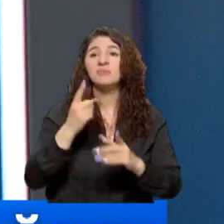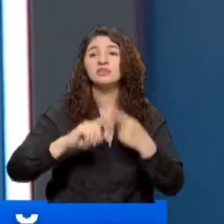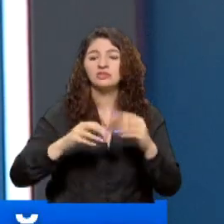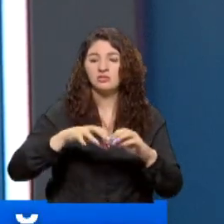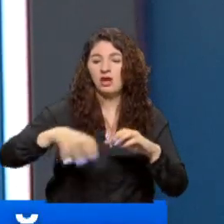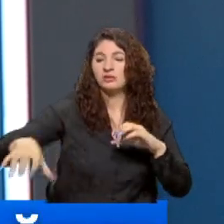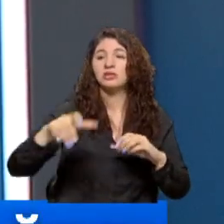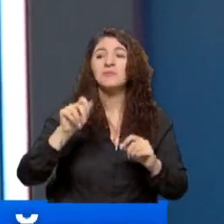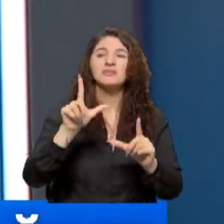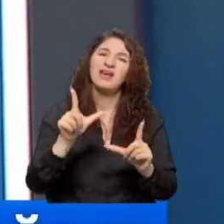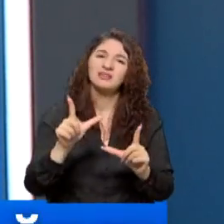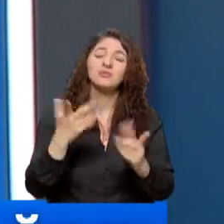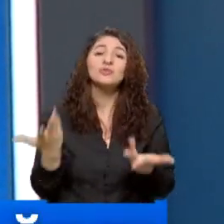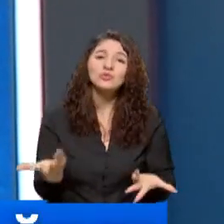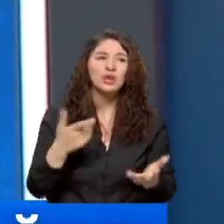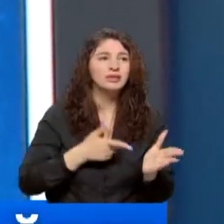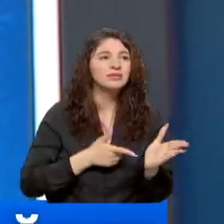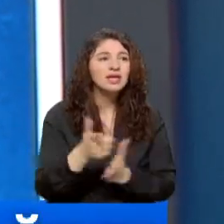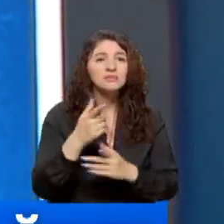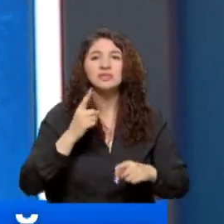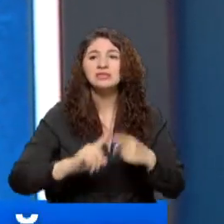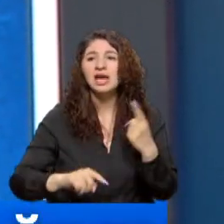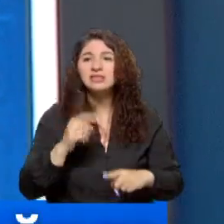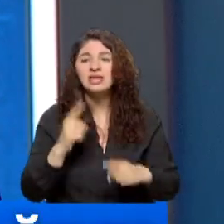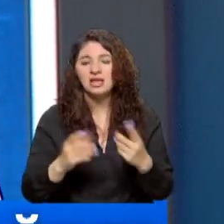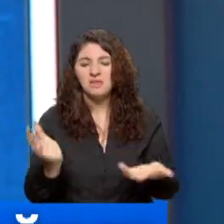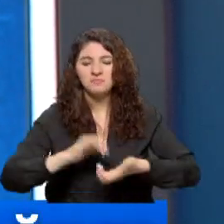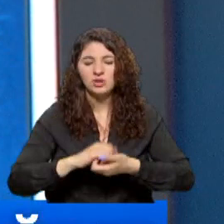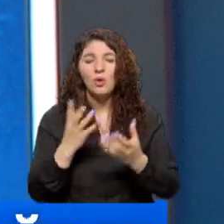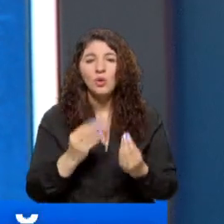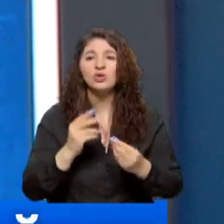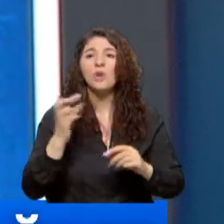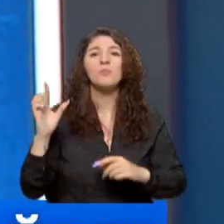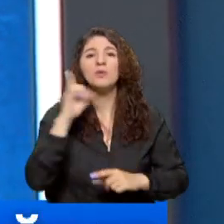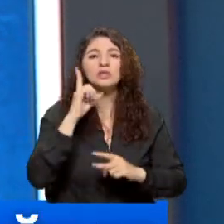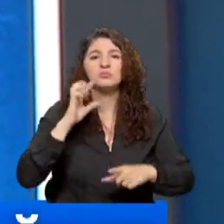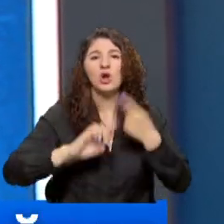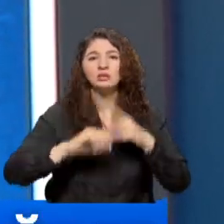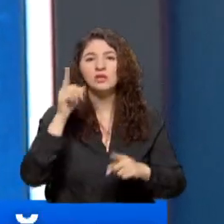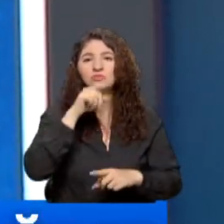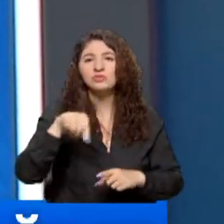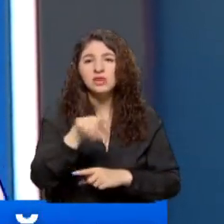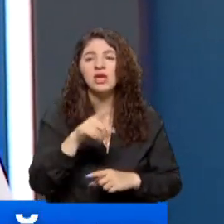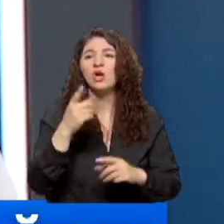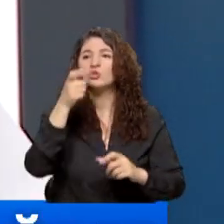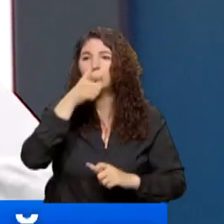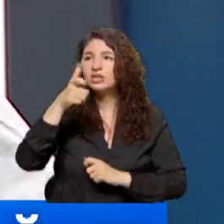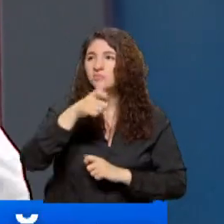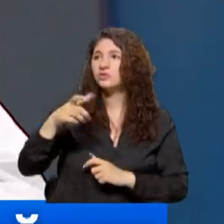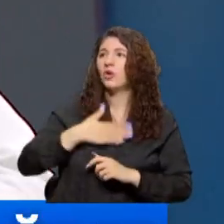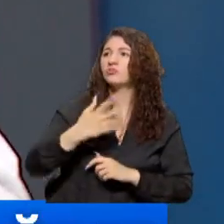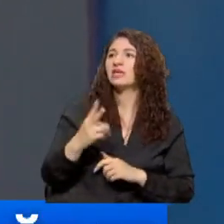siyasetin dışında tutmamız gerekiyor çünkü tarım siyasetle birleştiği zaman popülist Politikalar ülkemizin